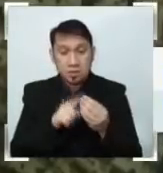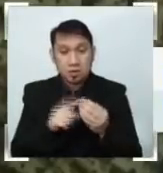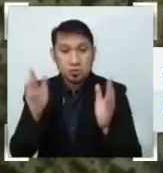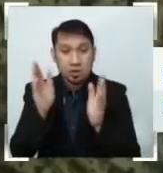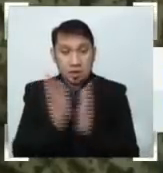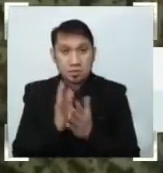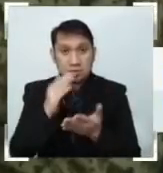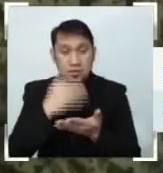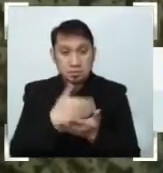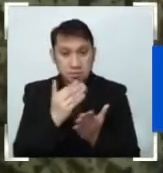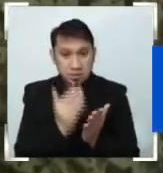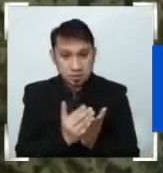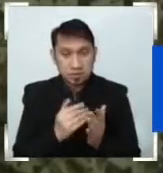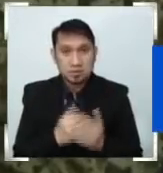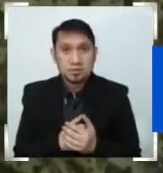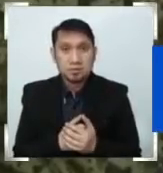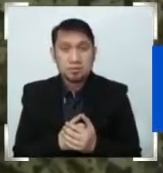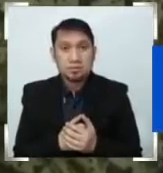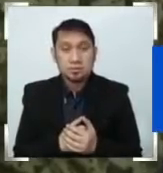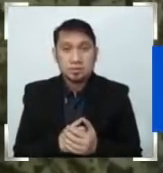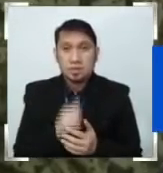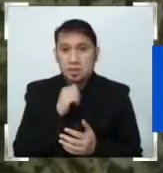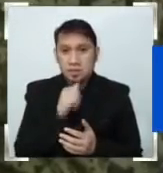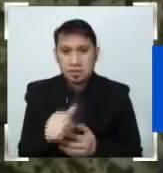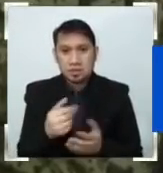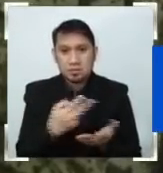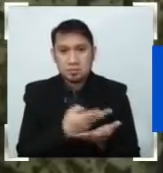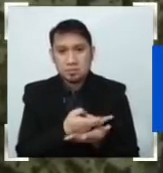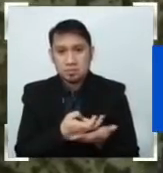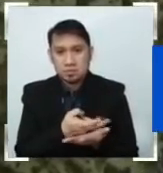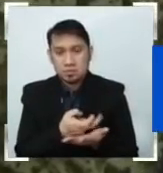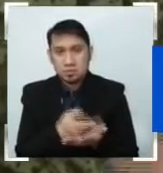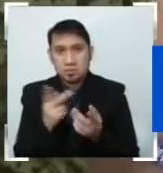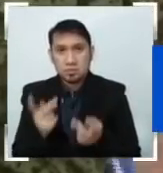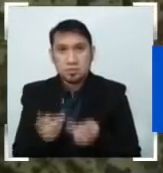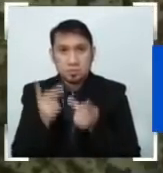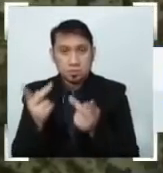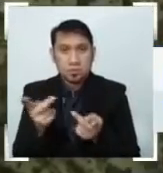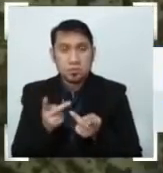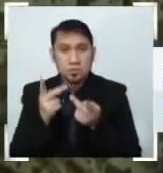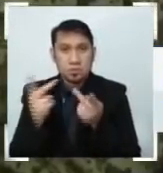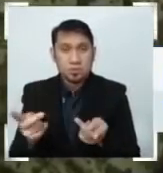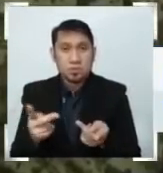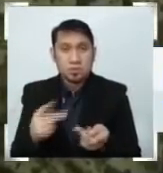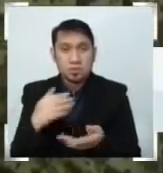masyadong expelled masyado, mag-propose ng budget, maglubo ng